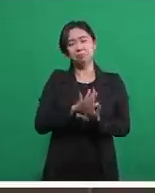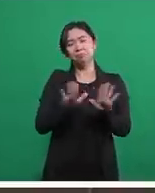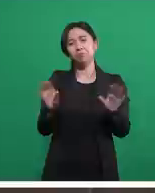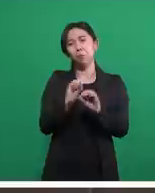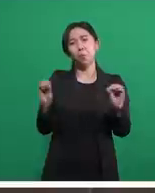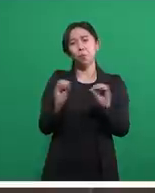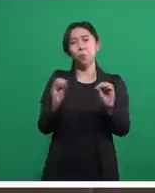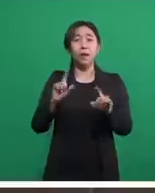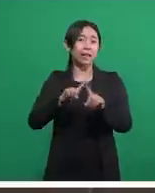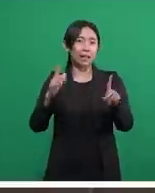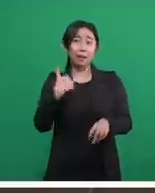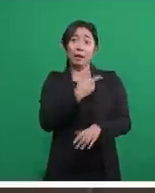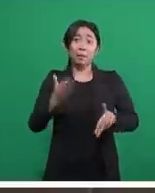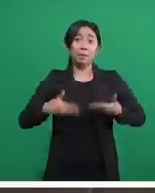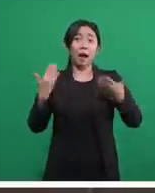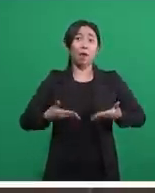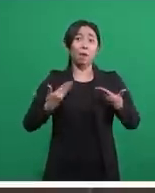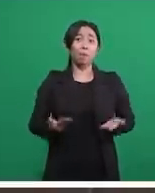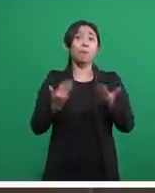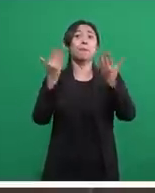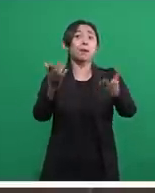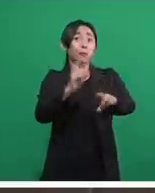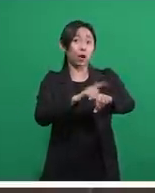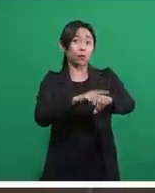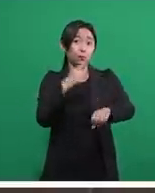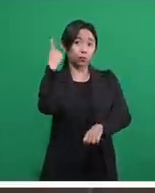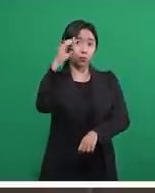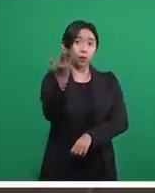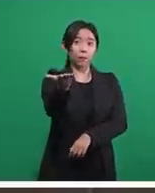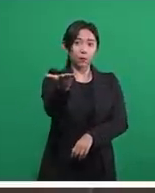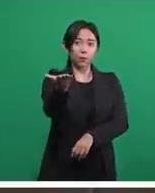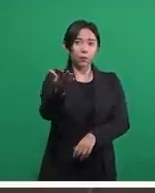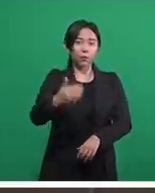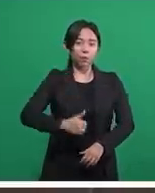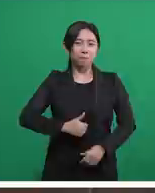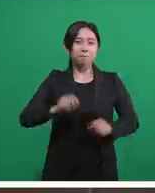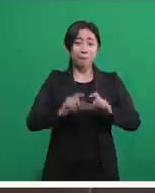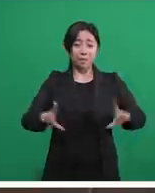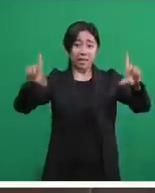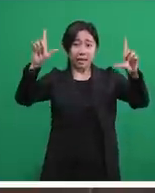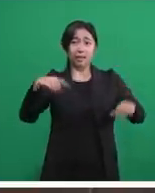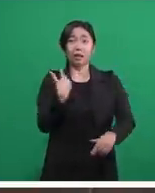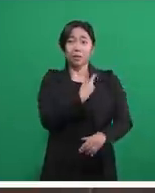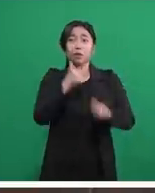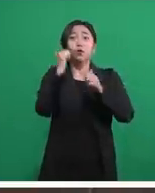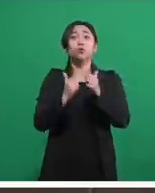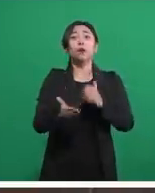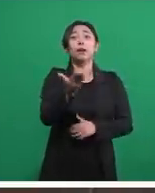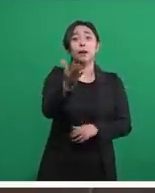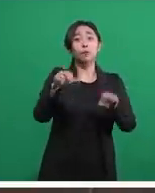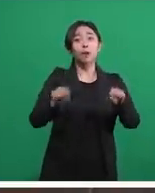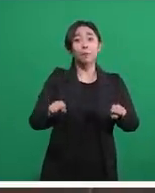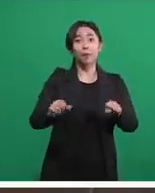kamu. Tetapi kami mau memberi kesempatan kepada kamu untuk memegahkan kami, supaya kamu dapat